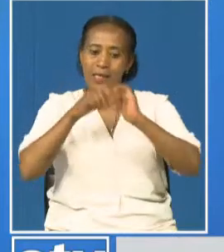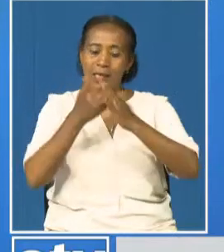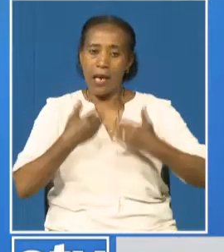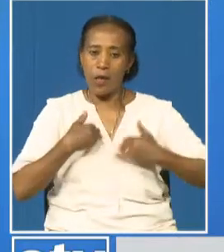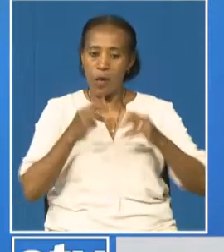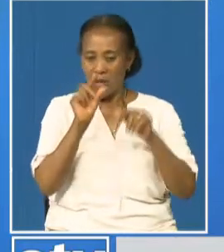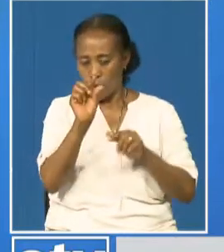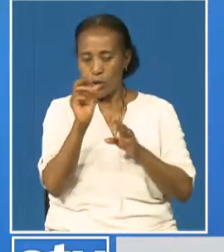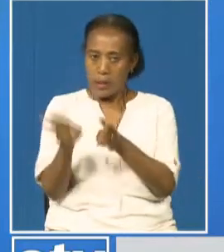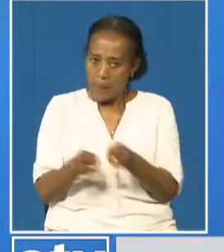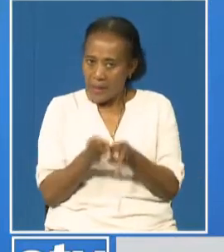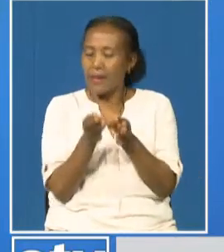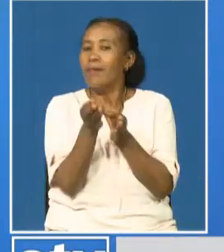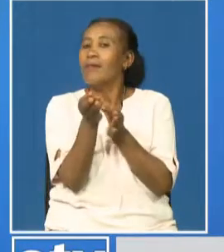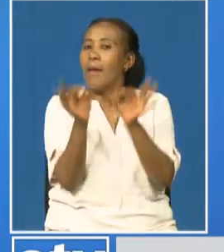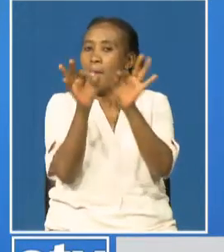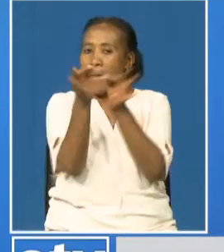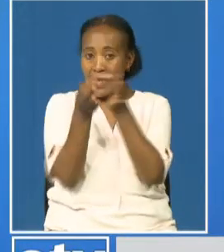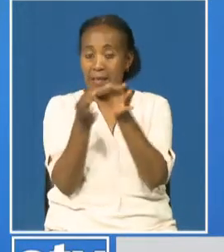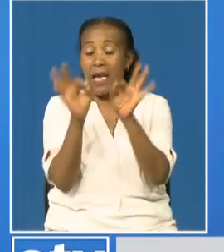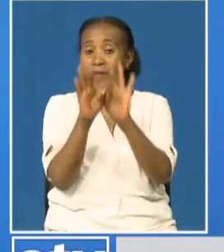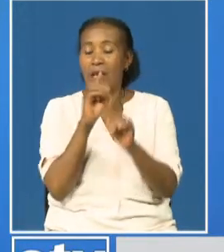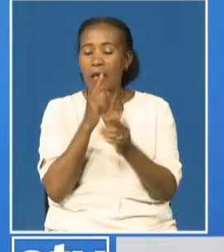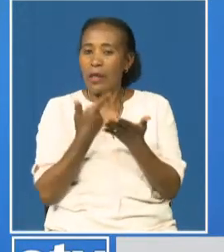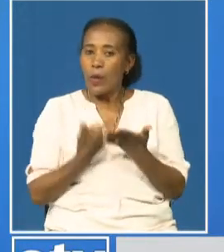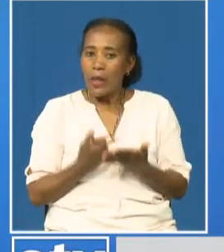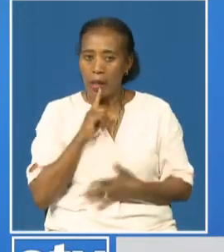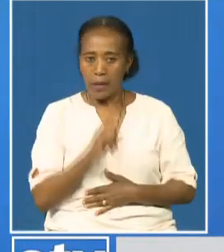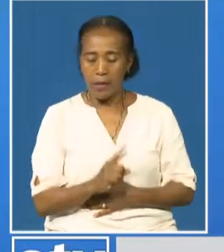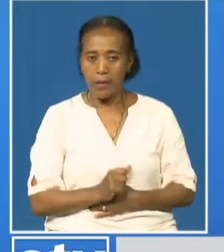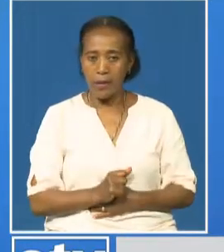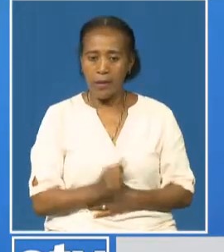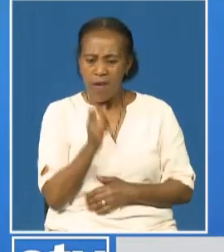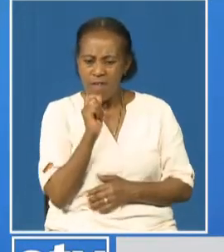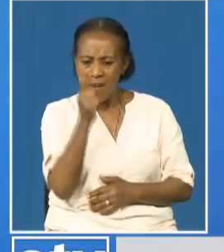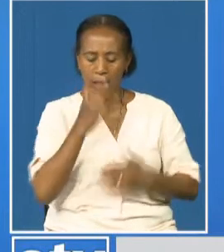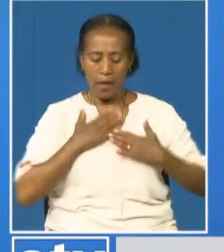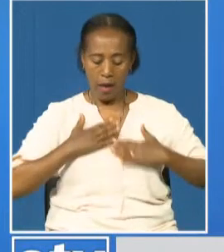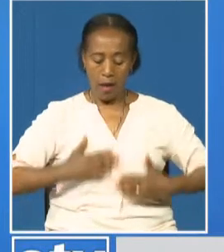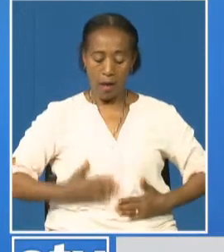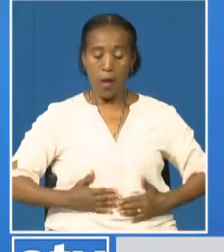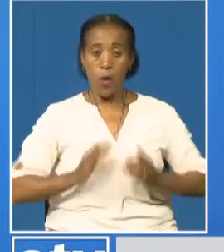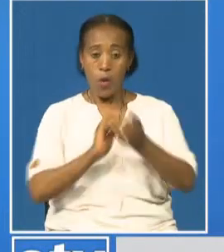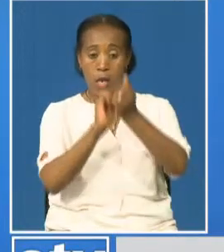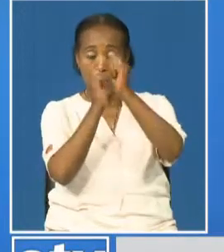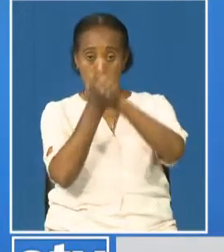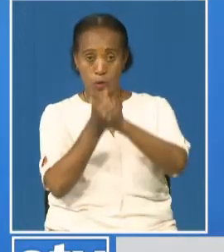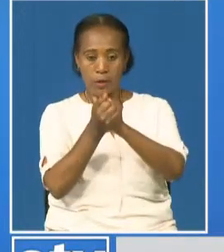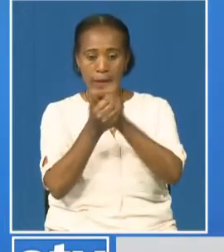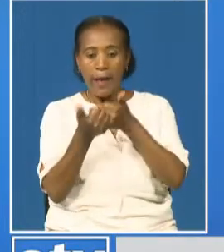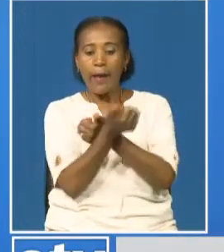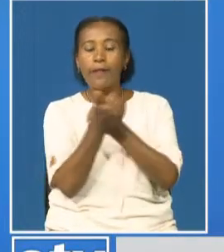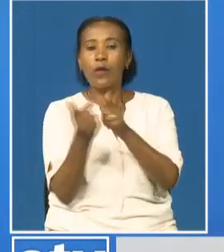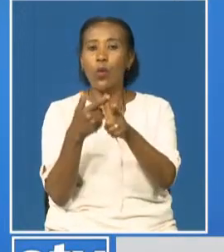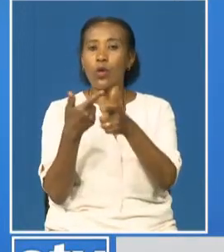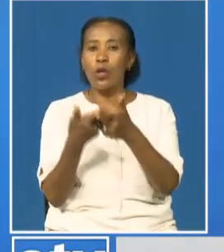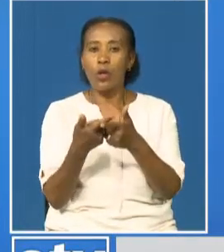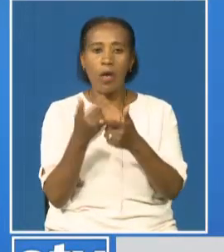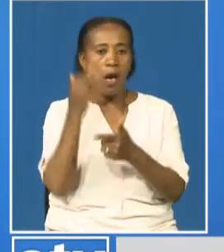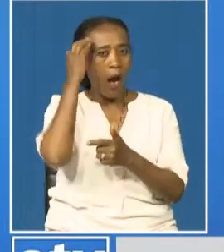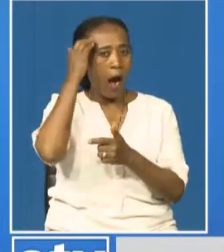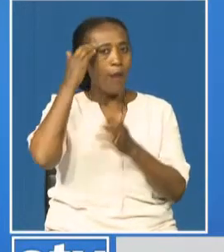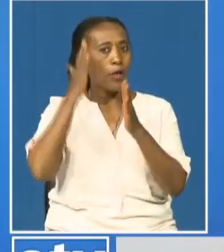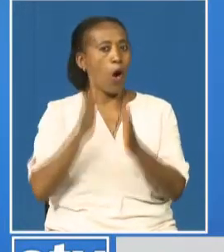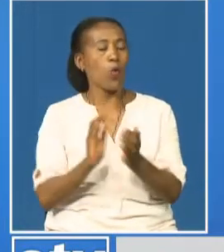በተወሰነ መንገድ መግለጽ አስፈላጊ ስለሆነ ነው። ይህንን ፈጣን አካላዊ ለውጥ ተከትሎ ደግሞ